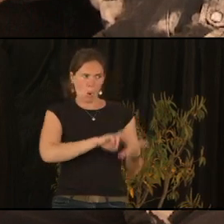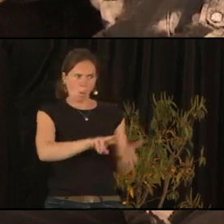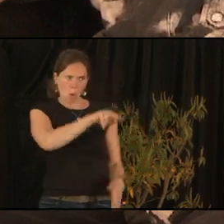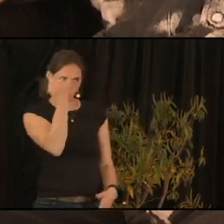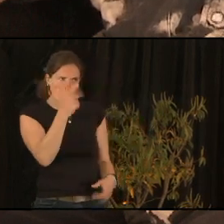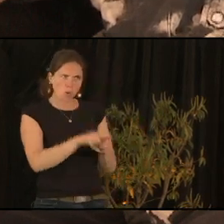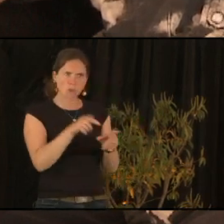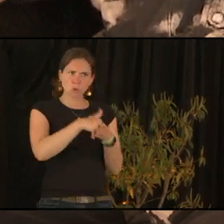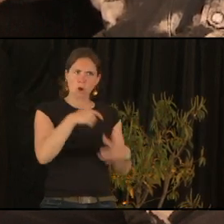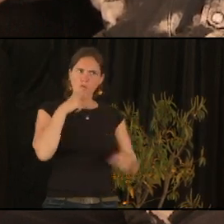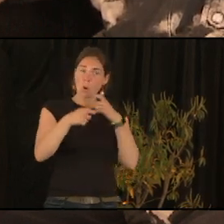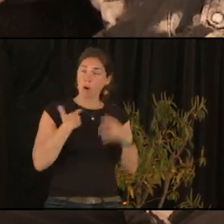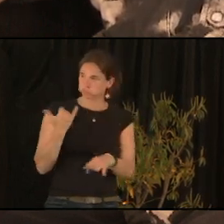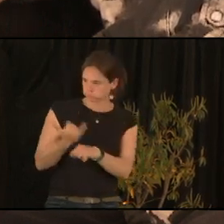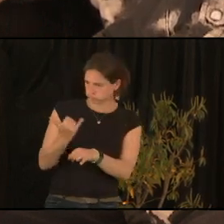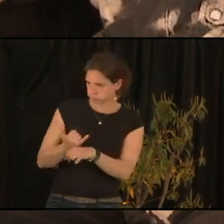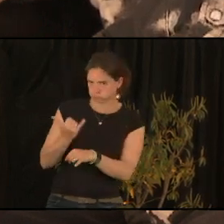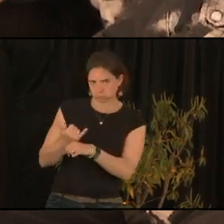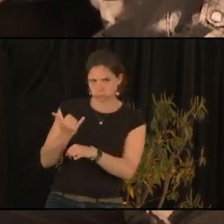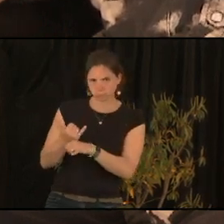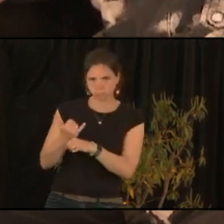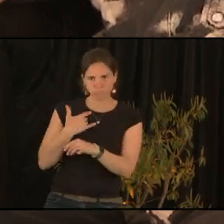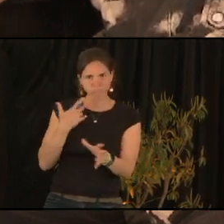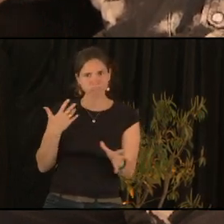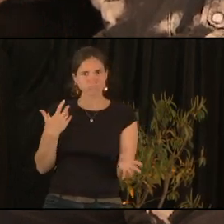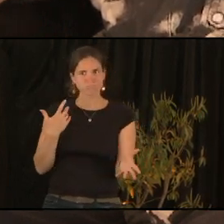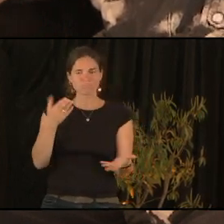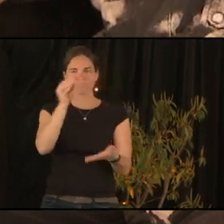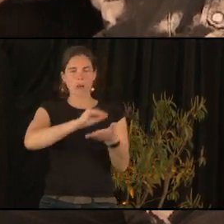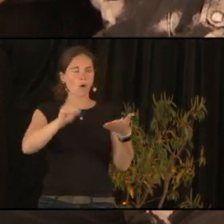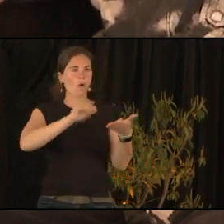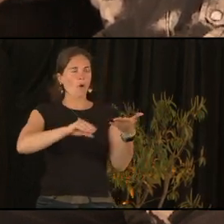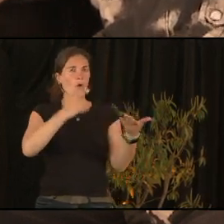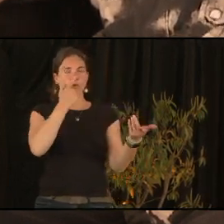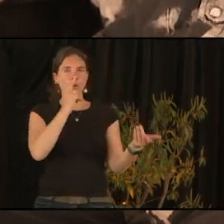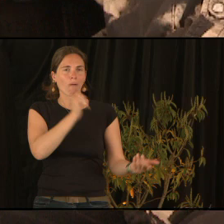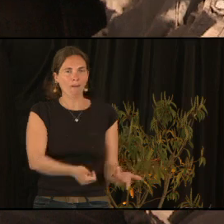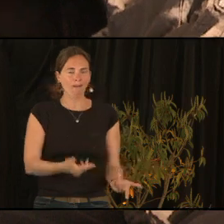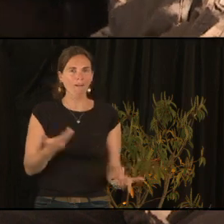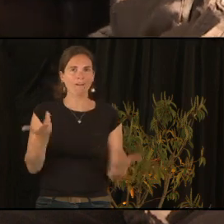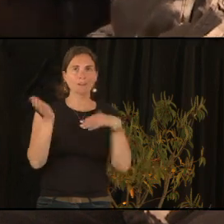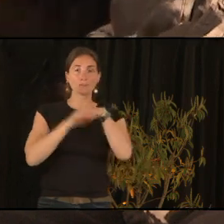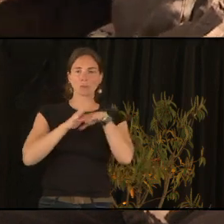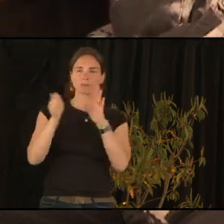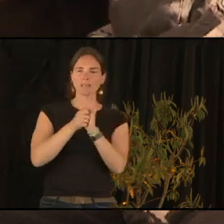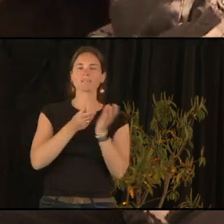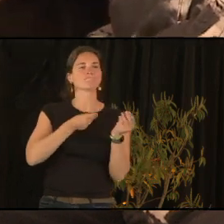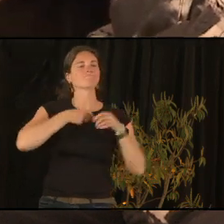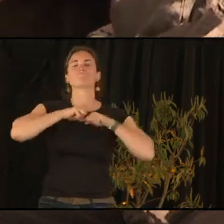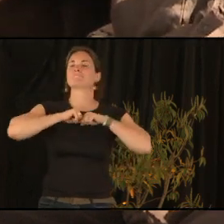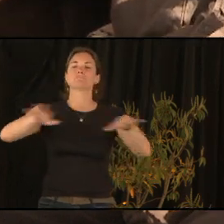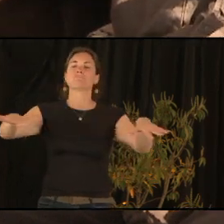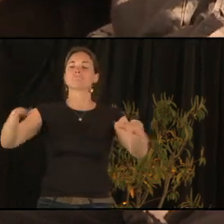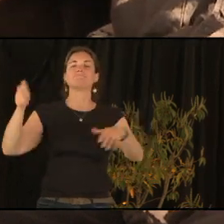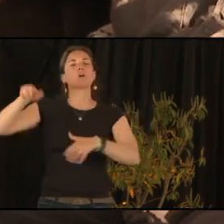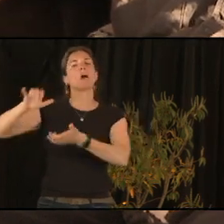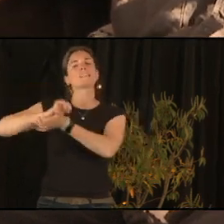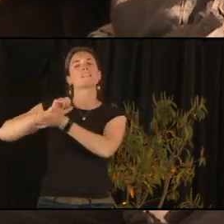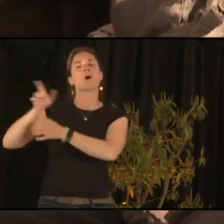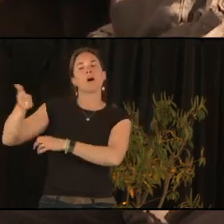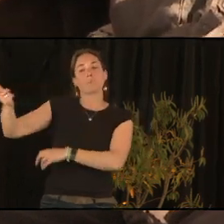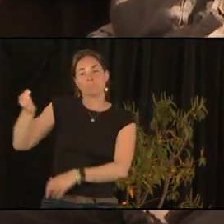violent. Donc, ce que j'ai découvert, donc vraiment l'écriture vous déborde, parce que c'est à la réception, même à l'éditrice qui m'a